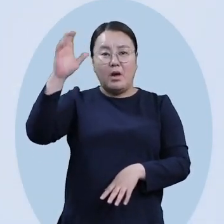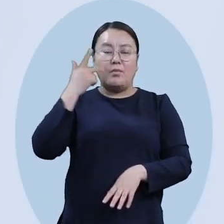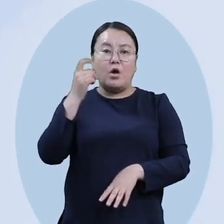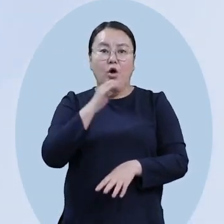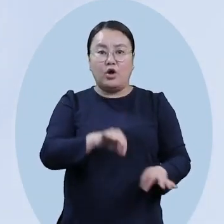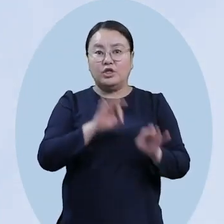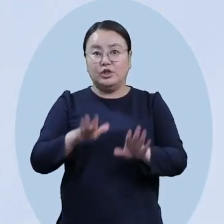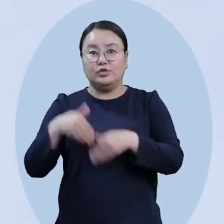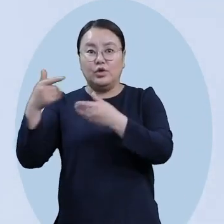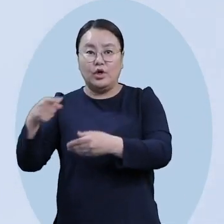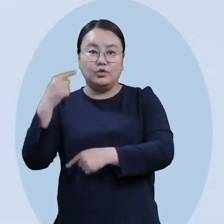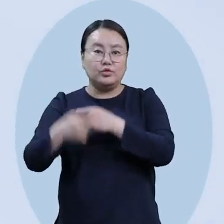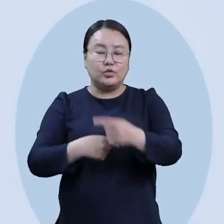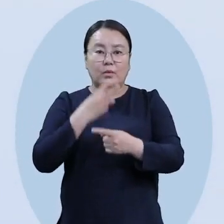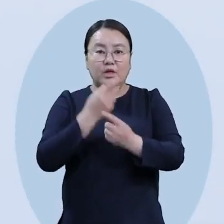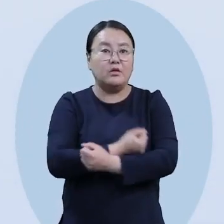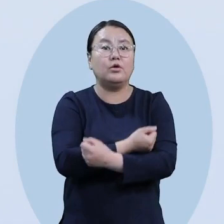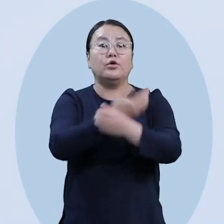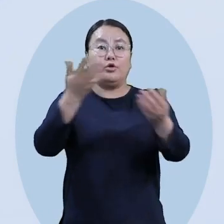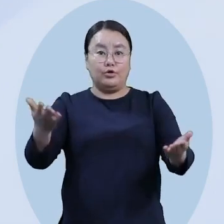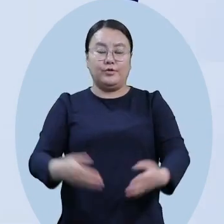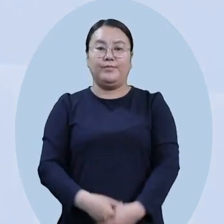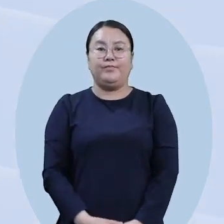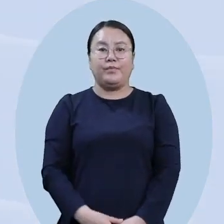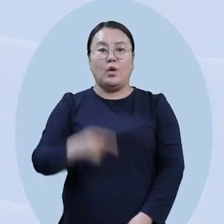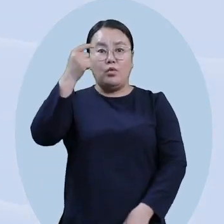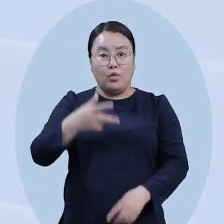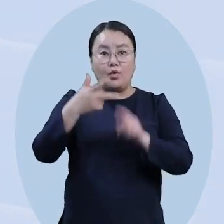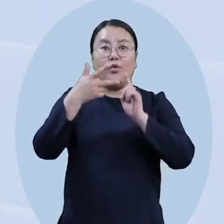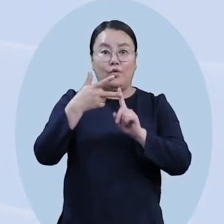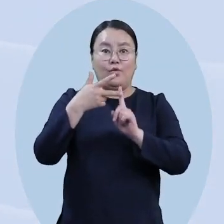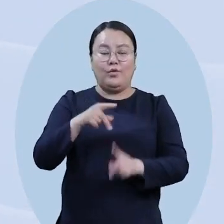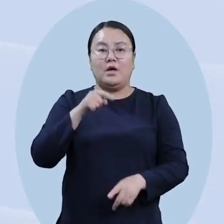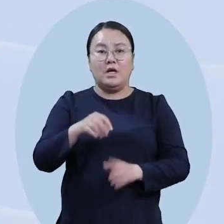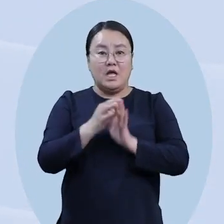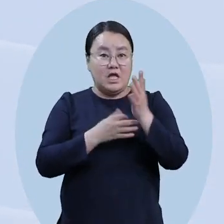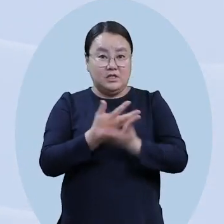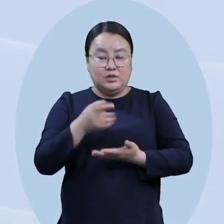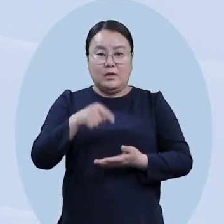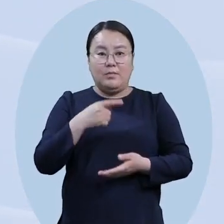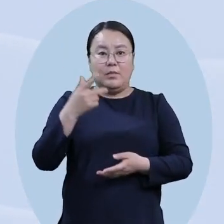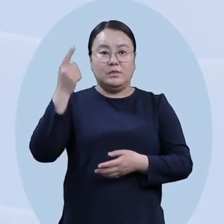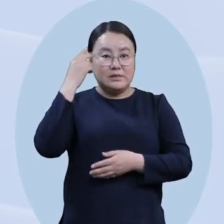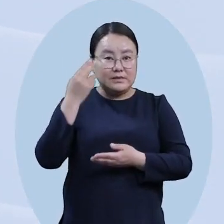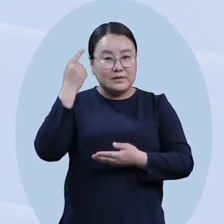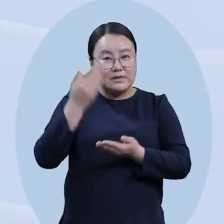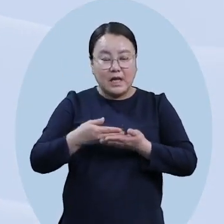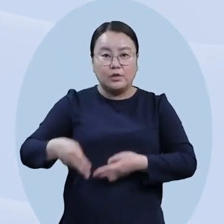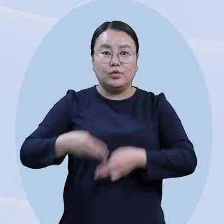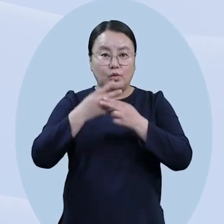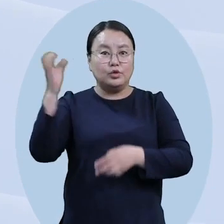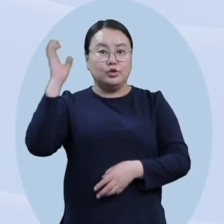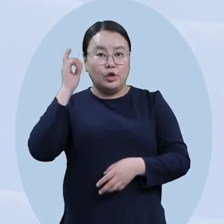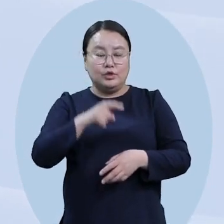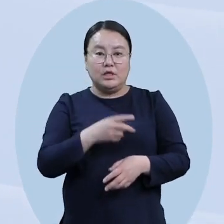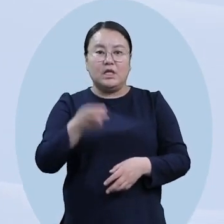хороонд шилжүүлж энэ тухай нийтэд зарлан мэдээлнэ. 3 дахь хэлэлцүүлэг. Төрийн байгуулалтын байнгын хорооны санал дүгнэлтийг сонсож, улсын